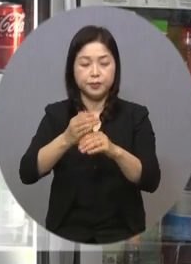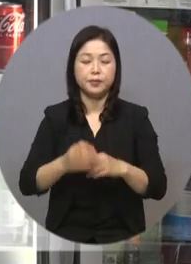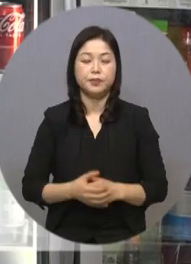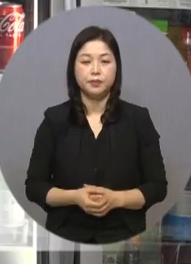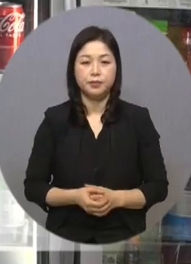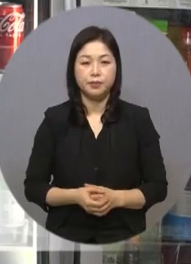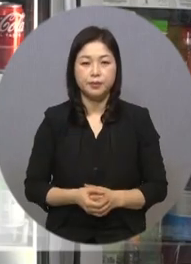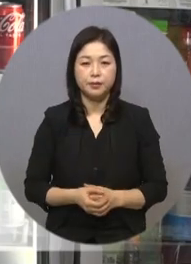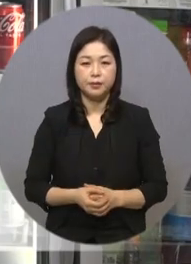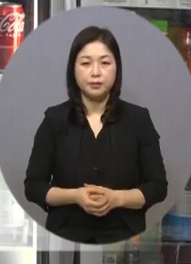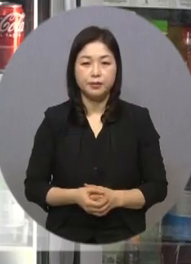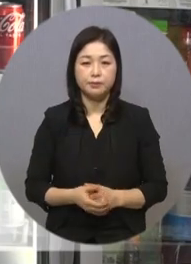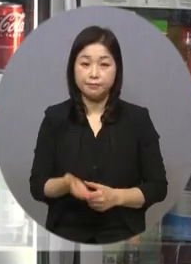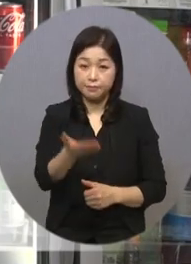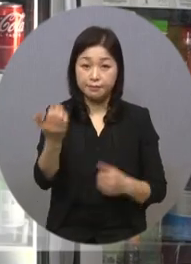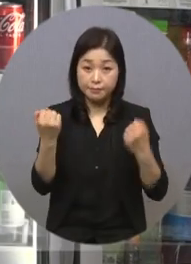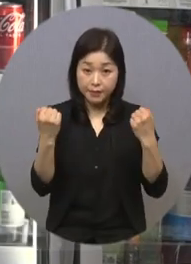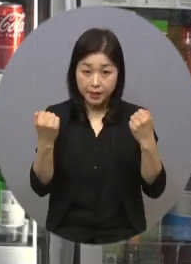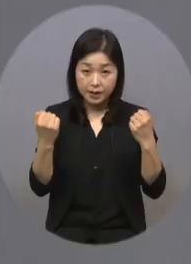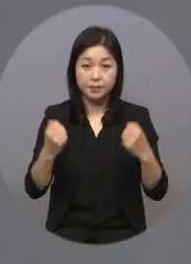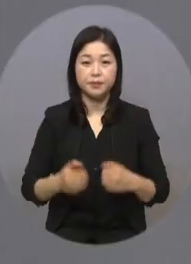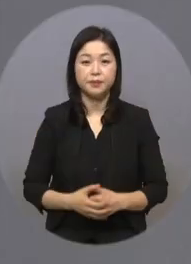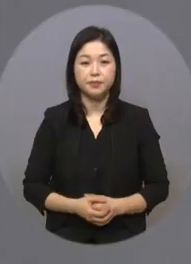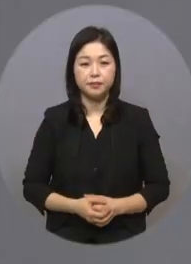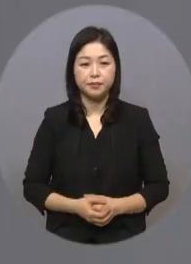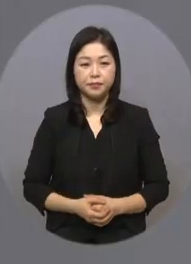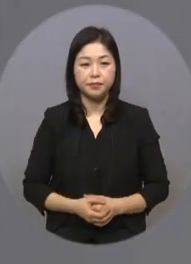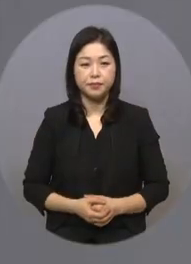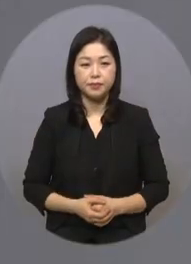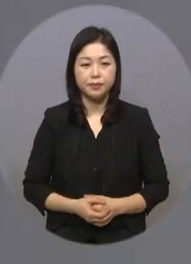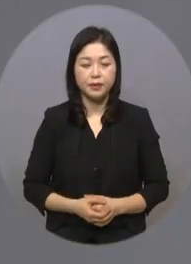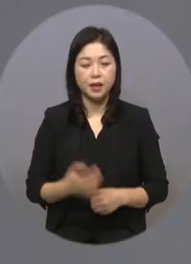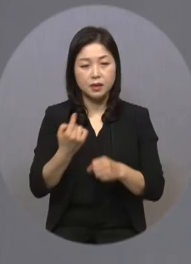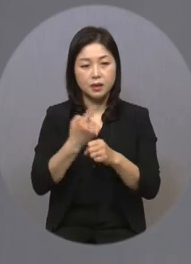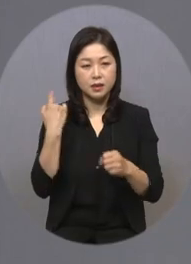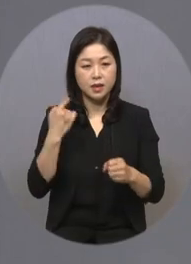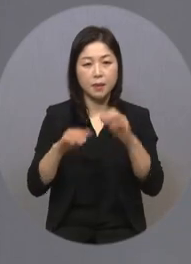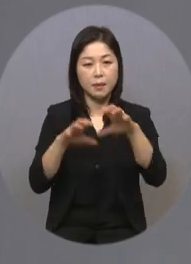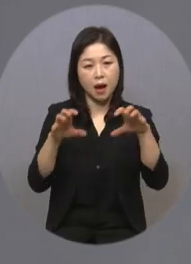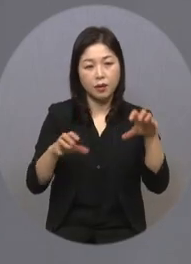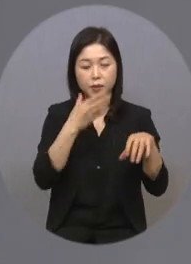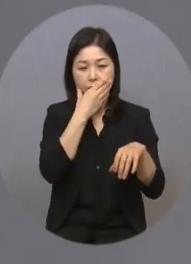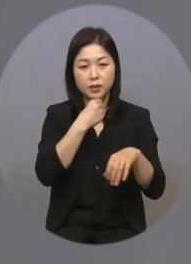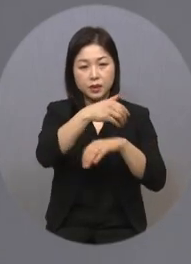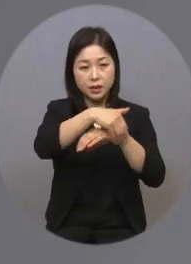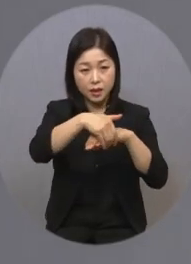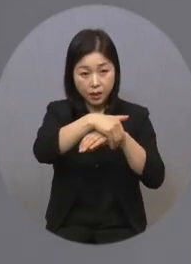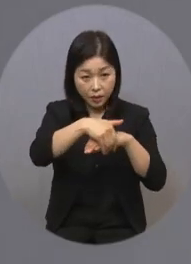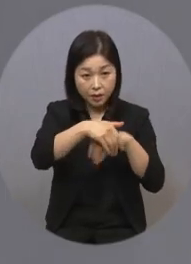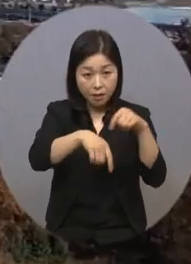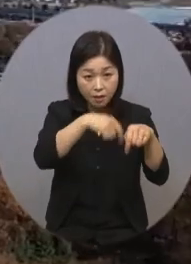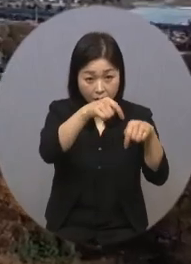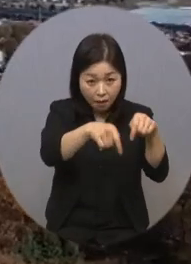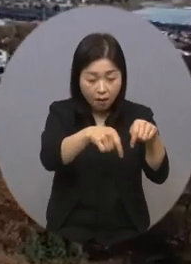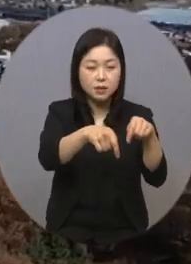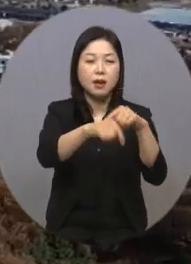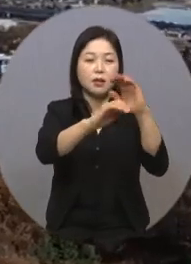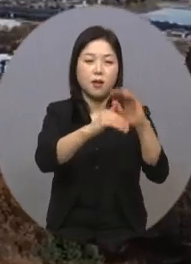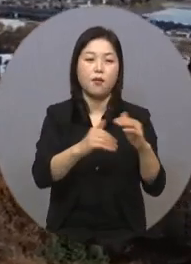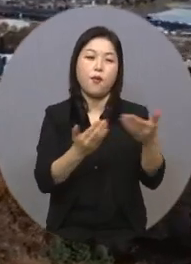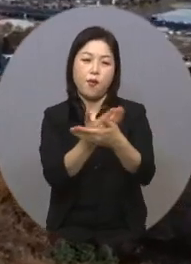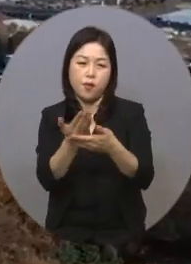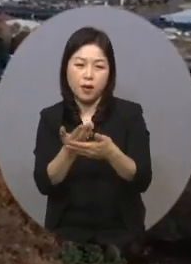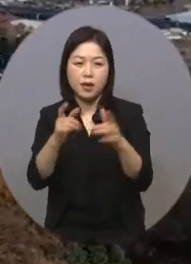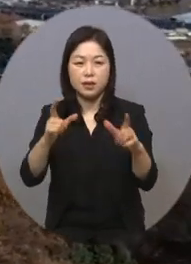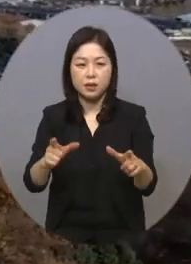가지고 있습니다. 여러분들 힘내십시오. 또한 지난해 마을복지계획 실천 결과 공유를 통해 지역